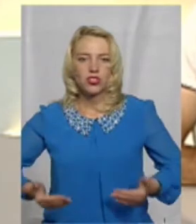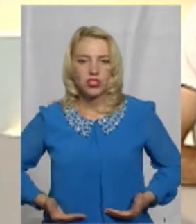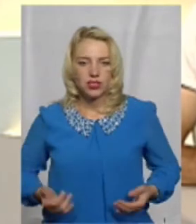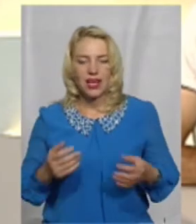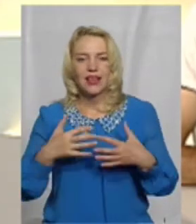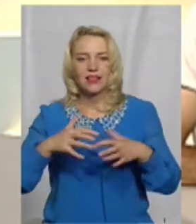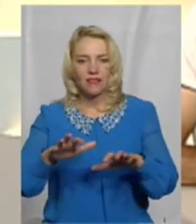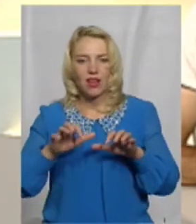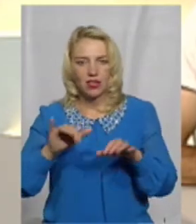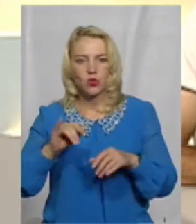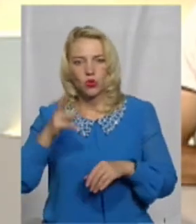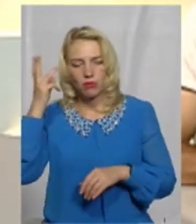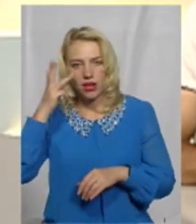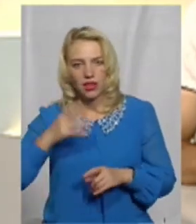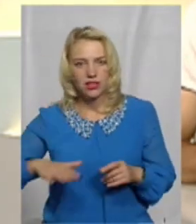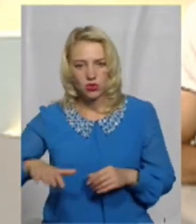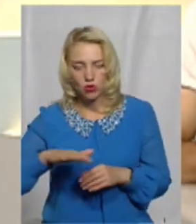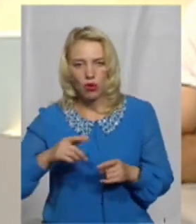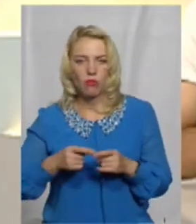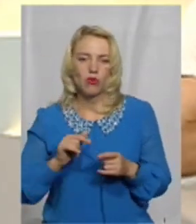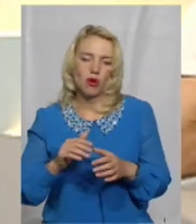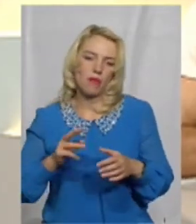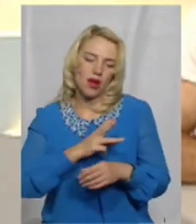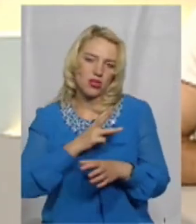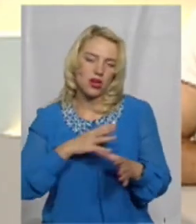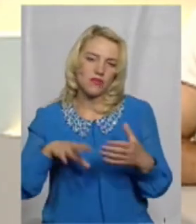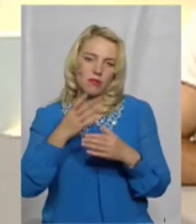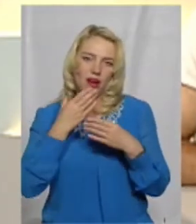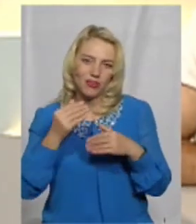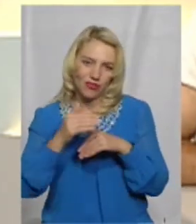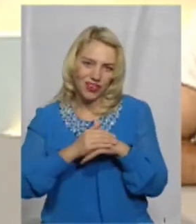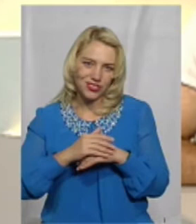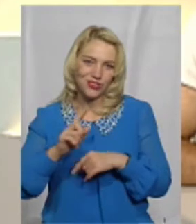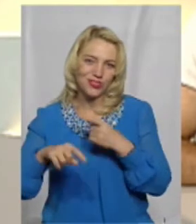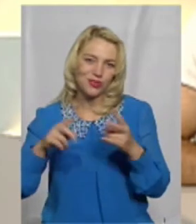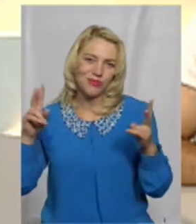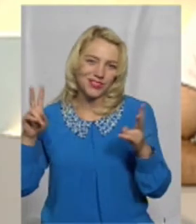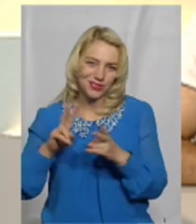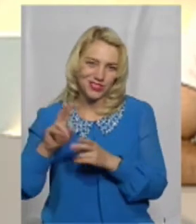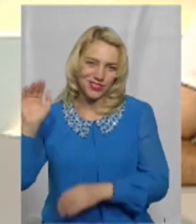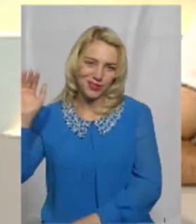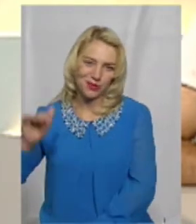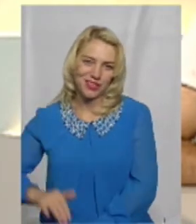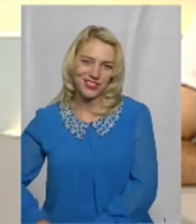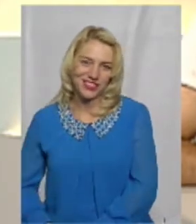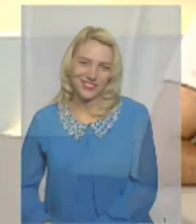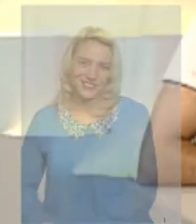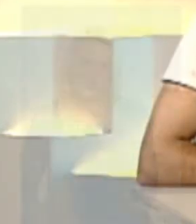диких тварин у Хмельницькому. Бажаю всім гарного вечора та до зустрічі у наступній темі дня.